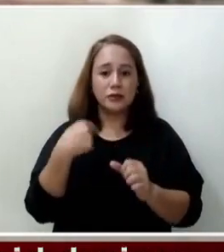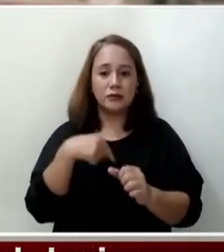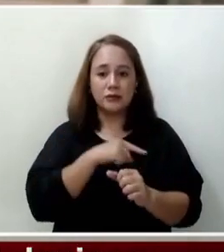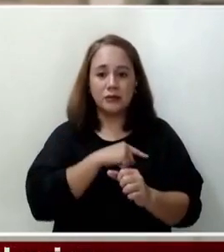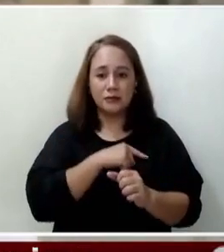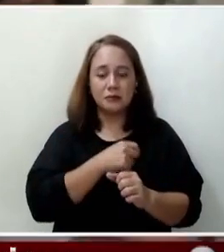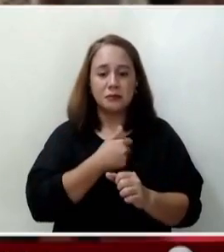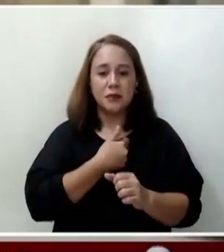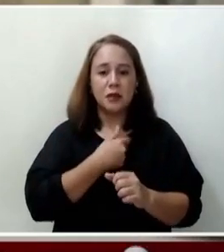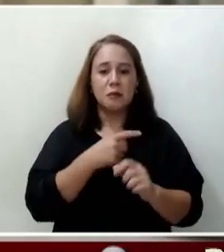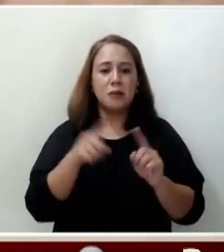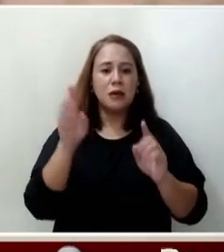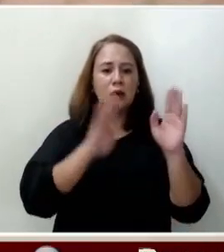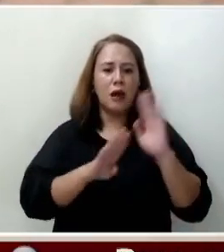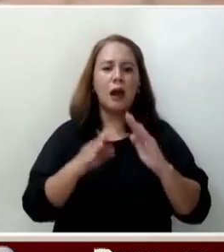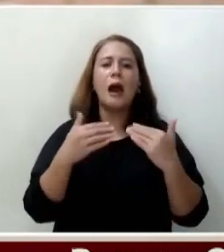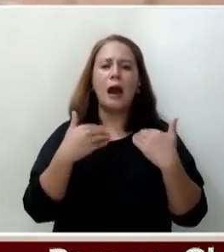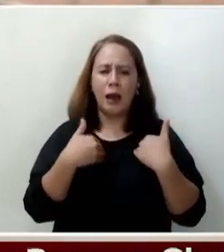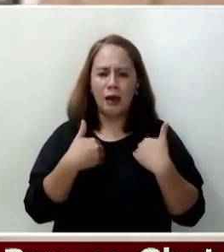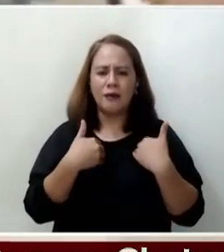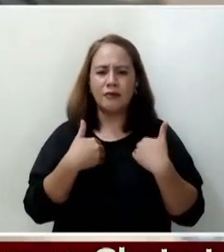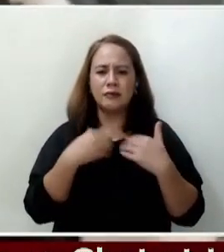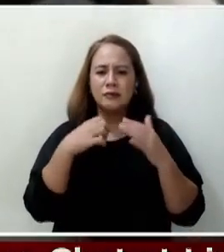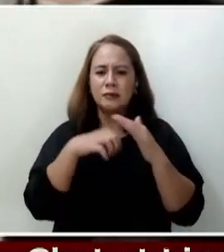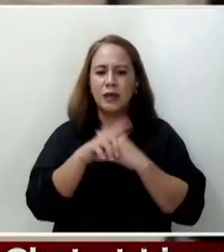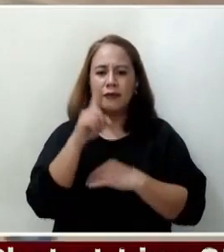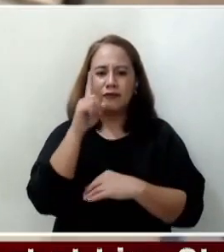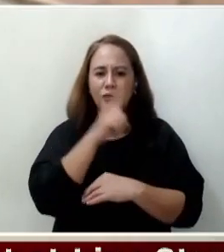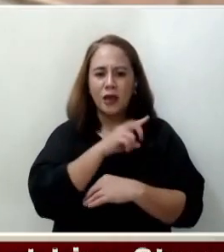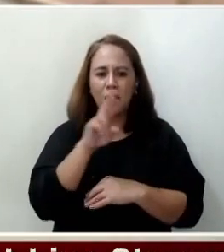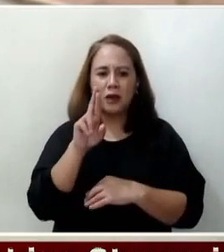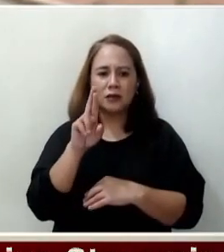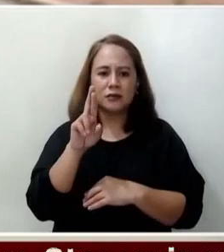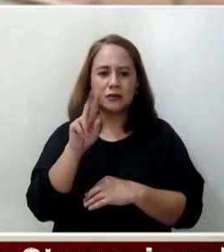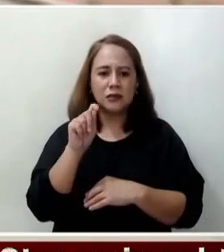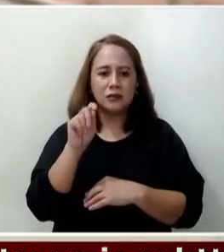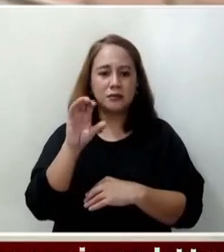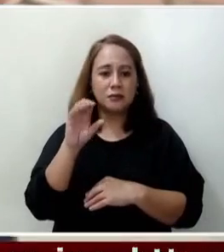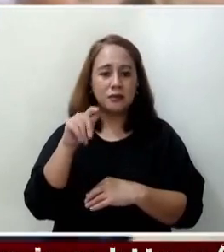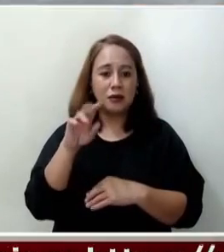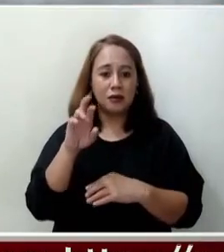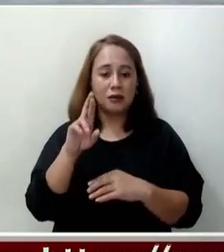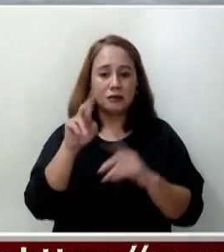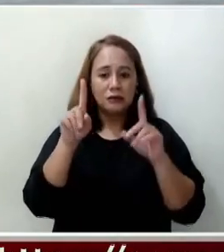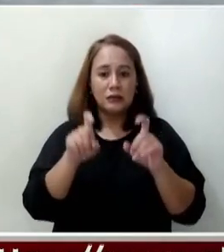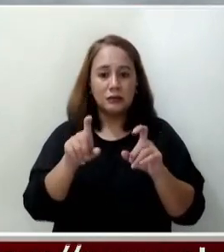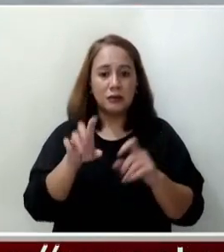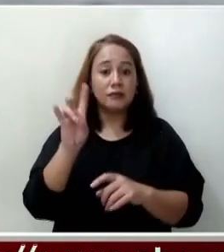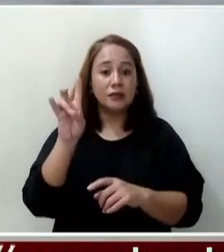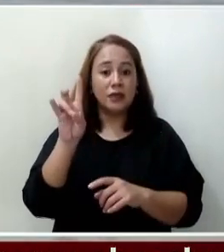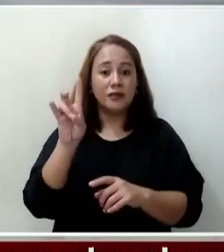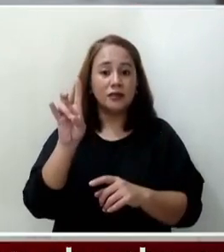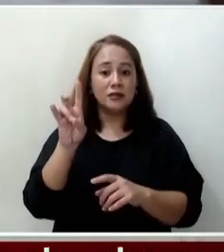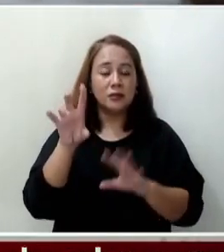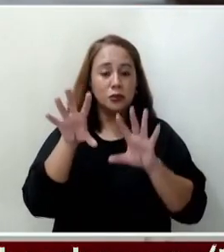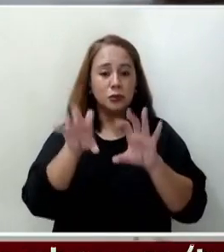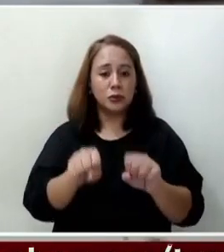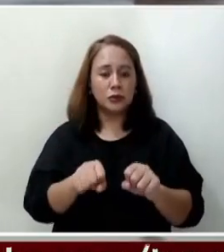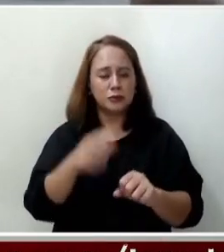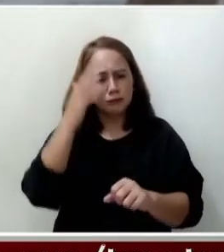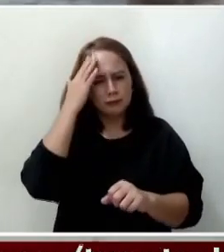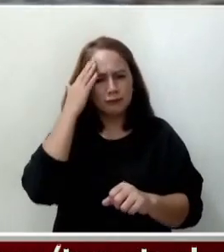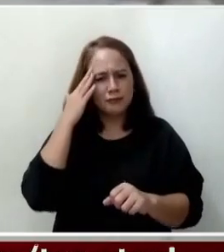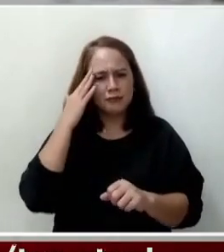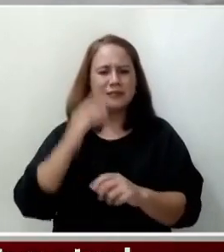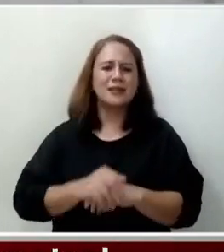problema, may mga pumapasok bit-bit ang peking RT-PCR test. May 7 nahuli. Umapila ang Department of Tourism